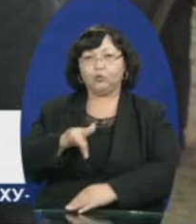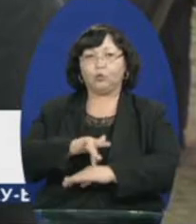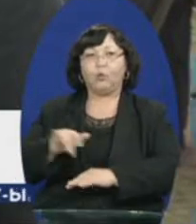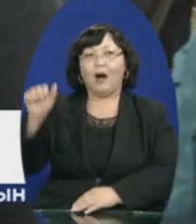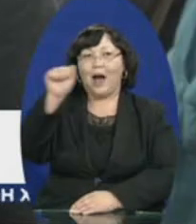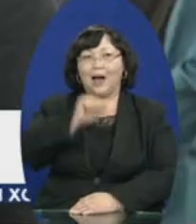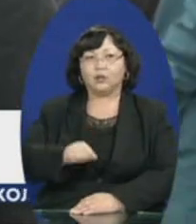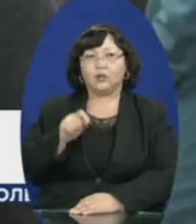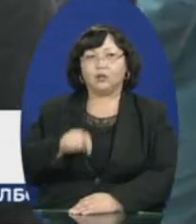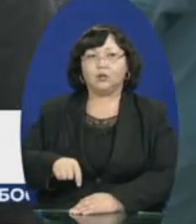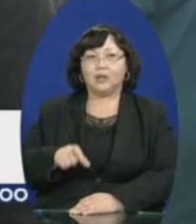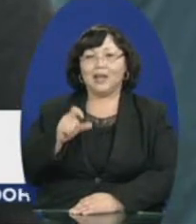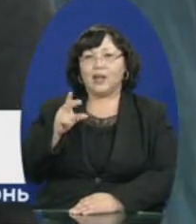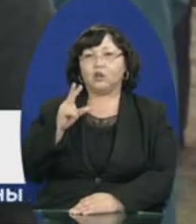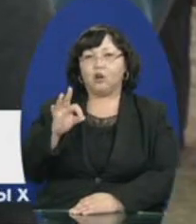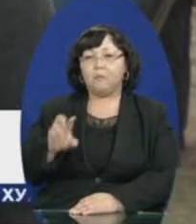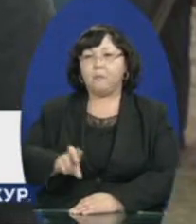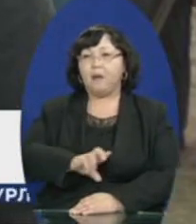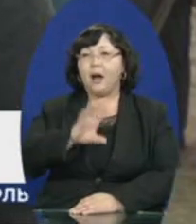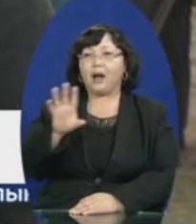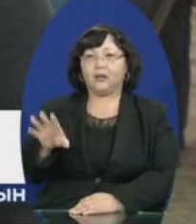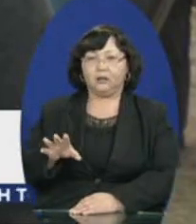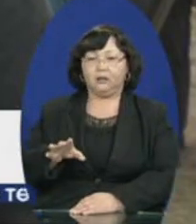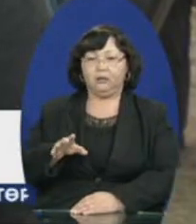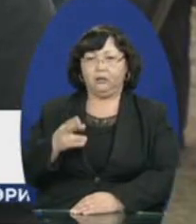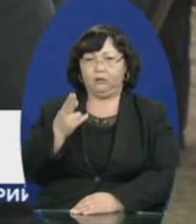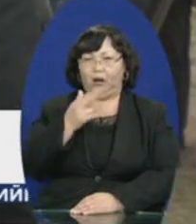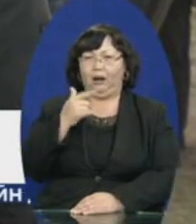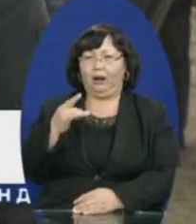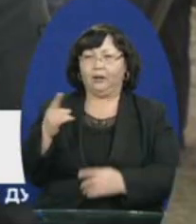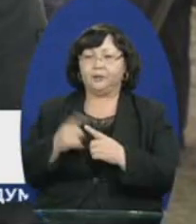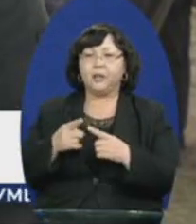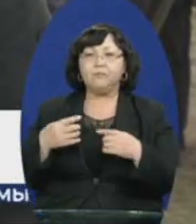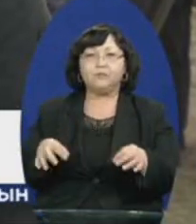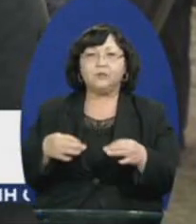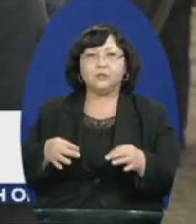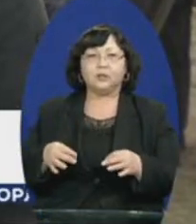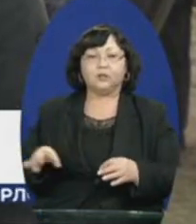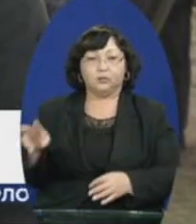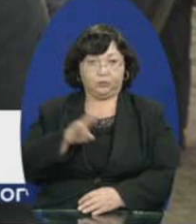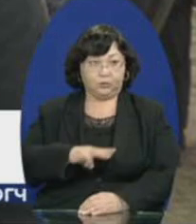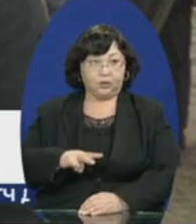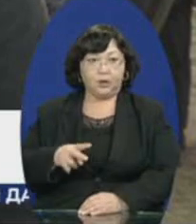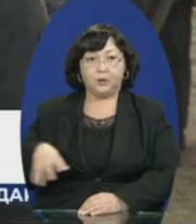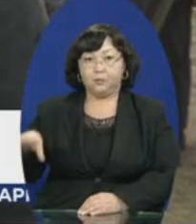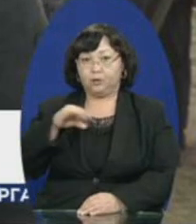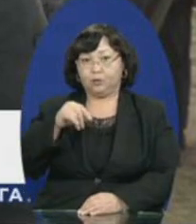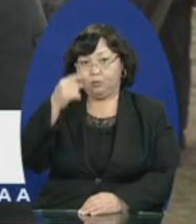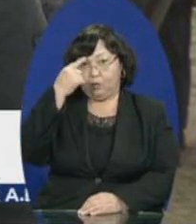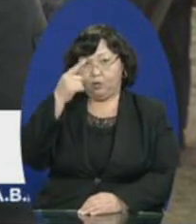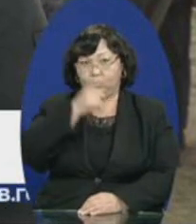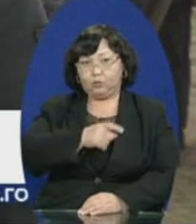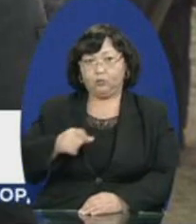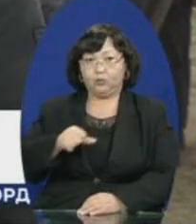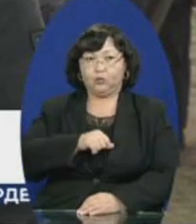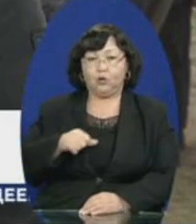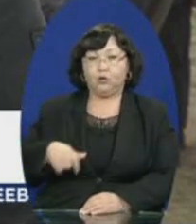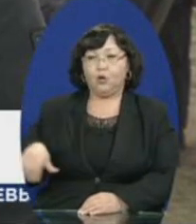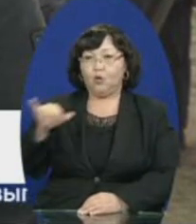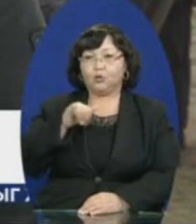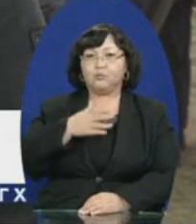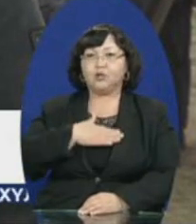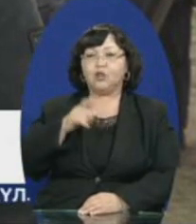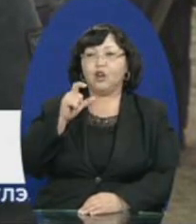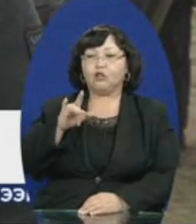эмзэг экосистемтэй юм газар шүү дээ. Тэгээд одоо бид нар нутгийн орно хайрлахгүй бол одоо өөр хин хайрлахгүй. Тэгээд маш их мод